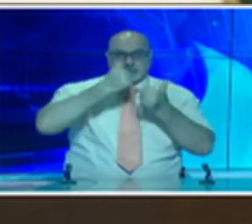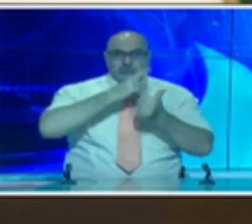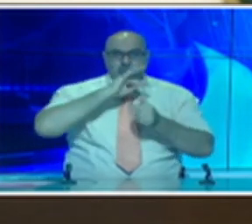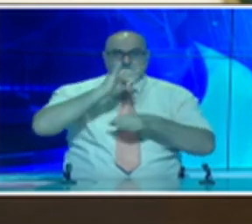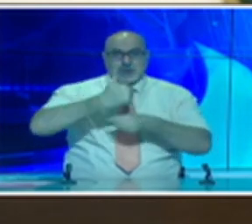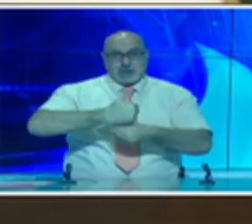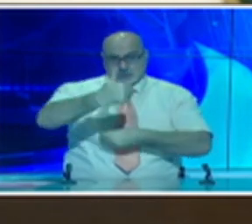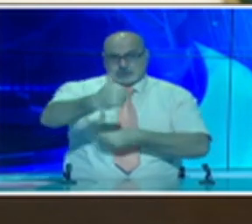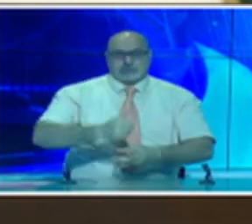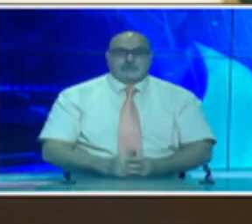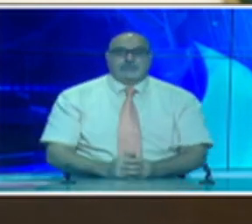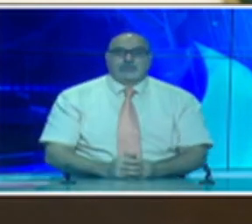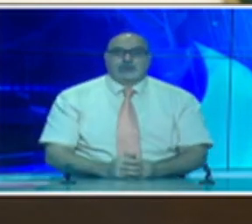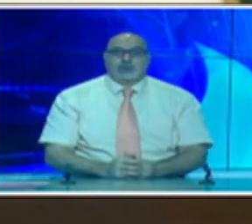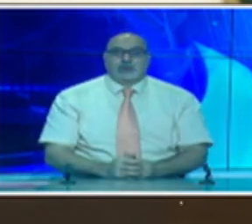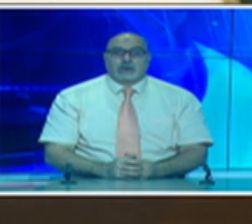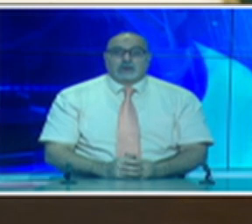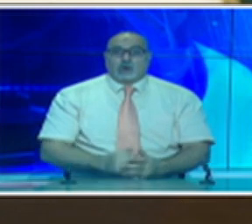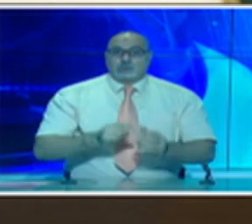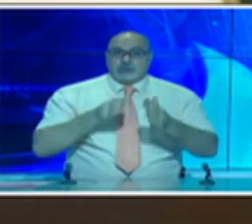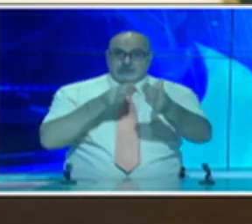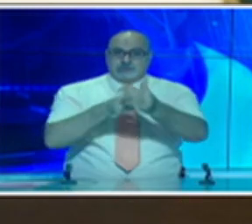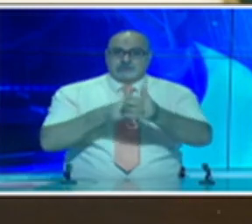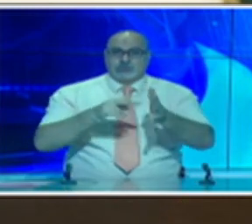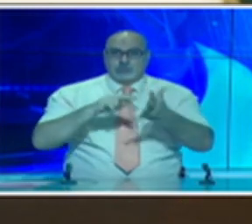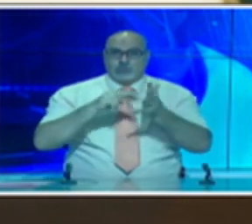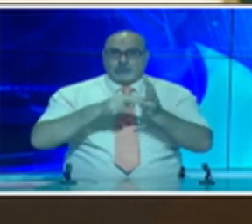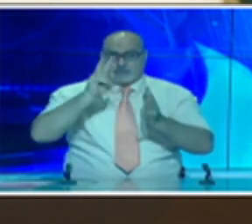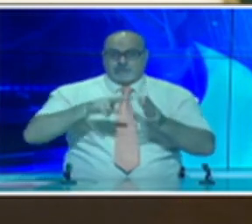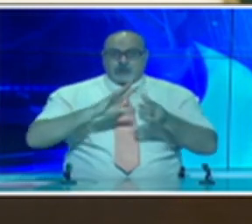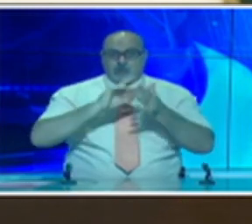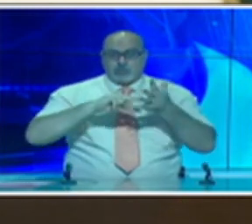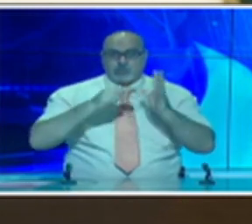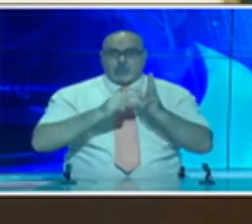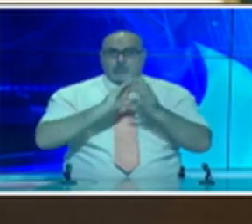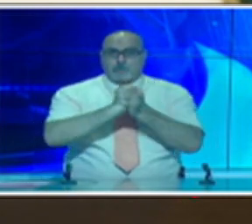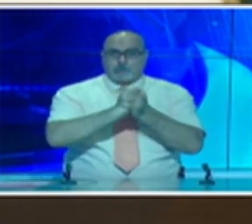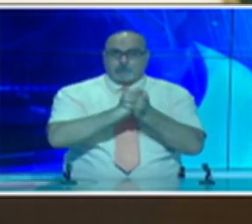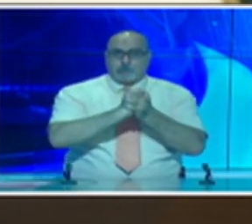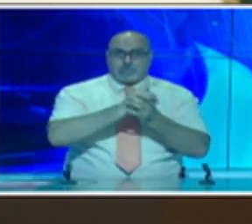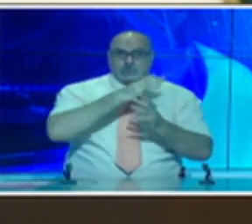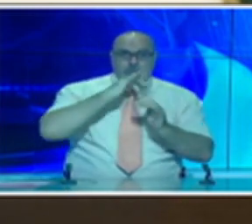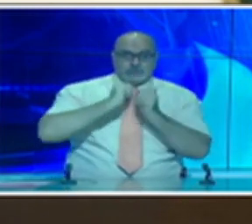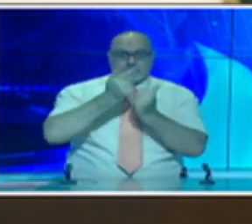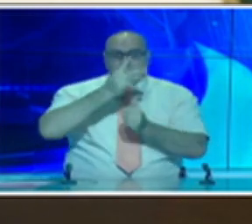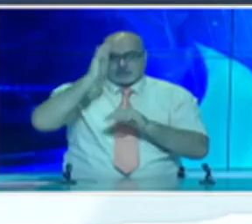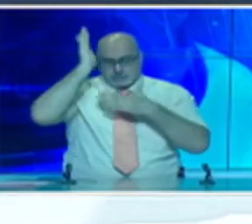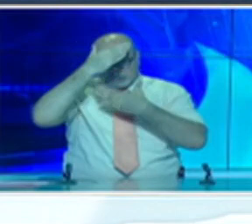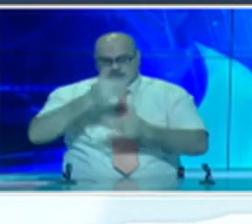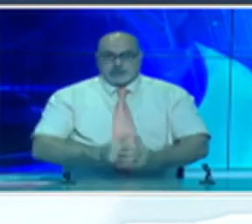العام المقبل، وهذا من أجل إطلاق عملية سلام حقيقية بين طرفي النزاع.